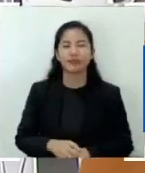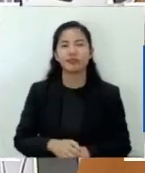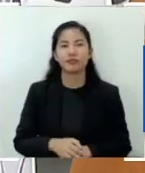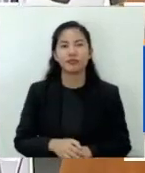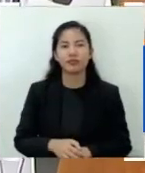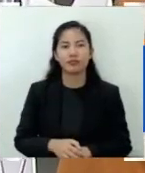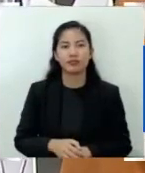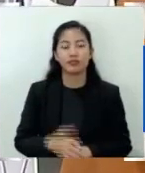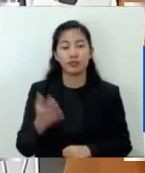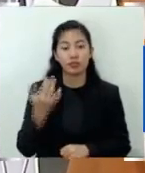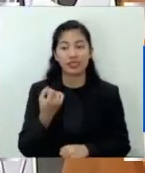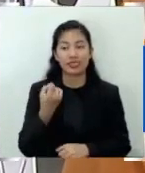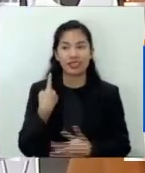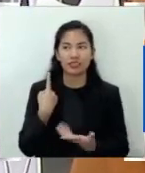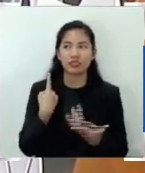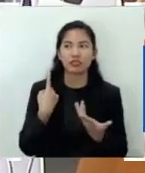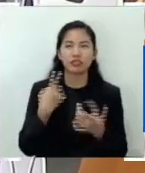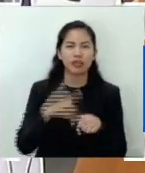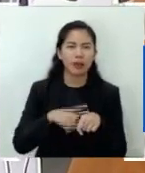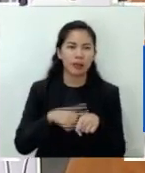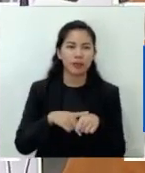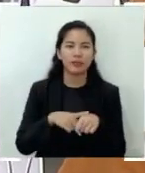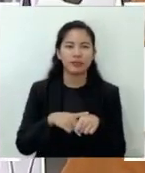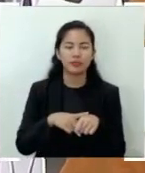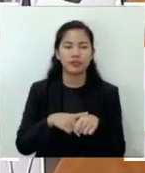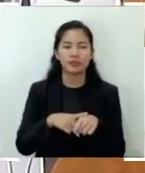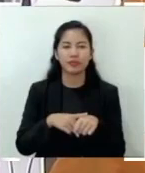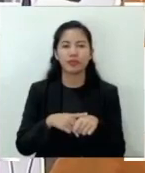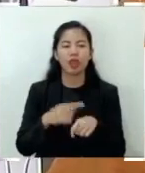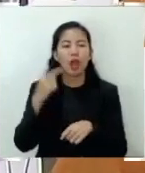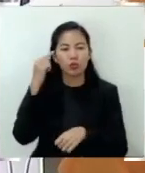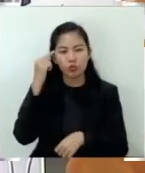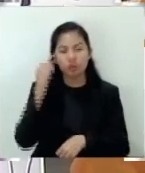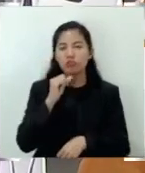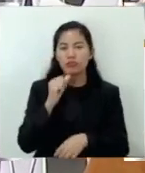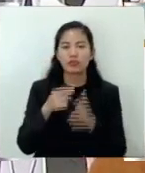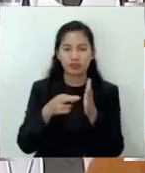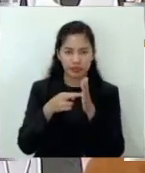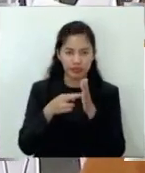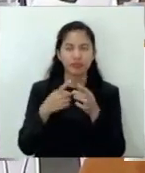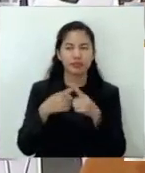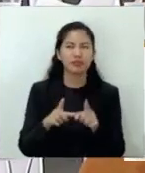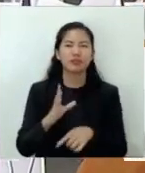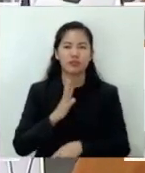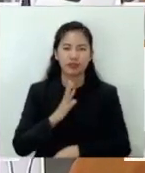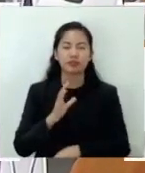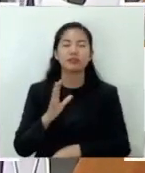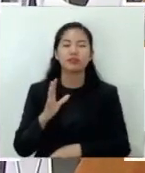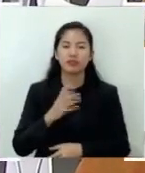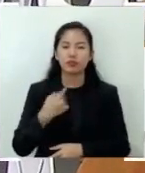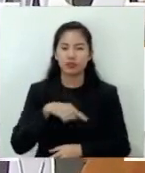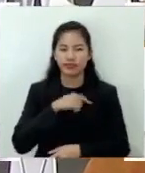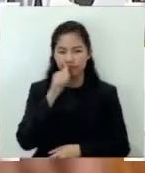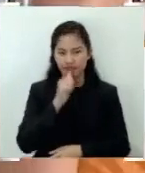na alam pa namin is yung hindi na required mag-face shield. Although yun, okay naman, kailangan din sumunod para din